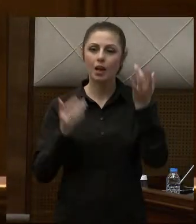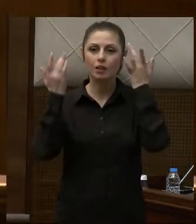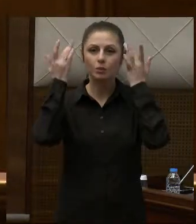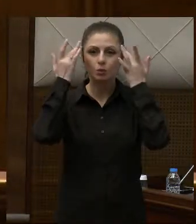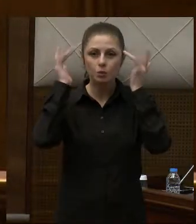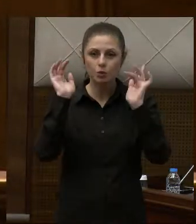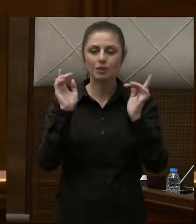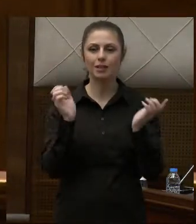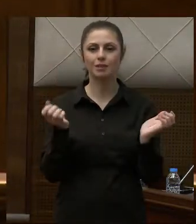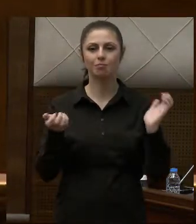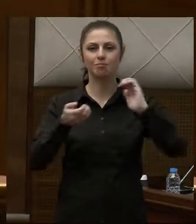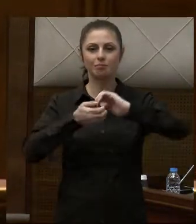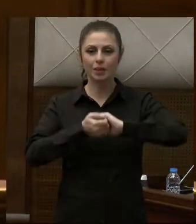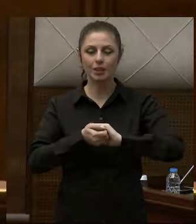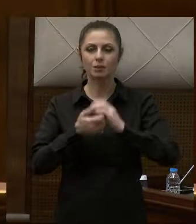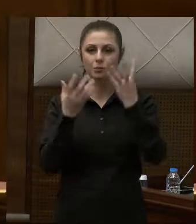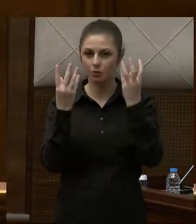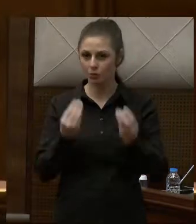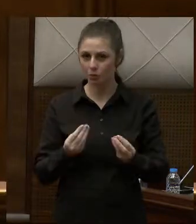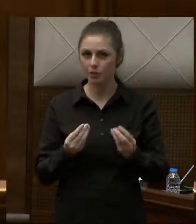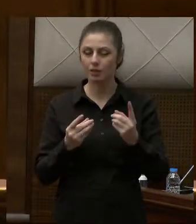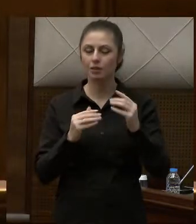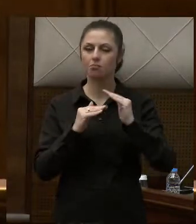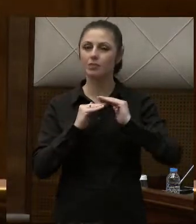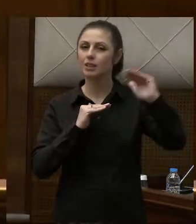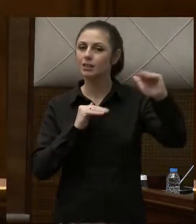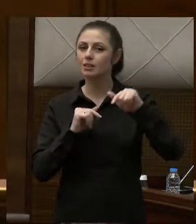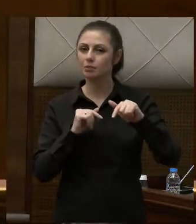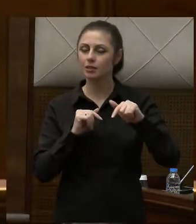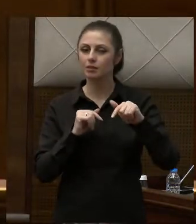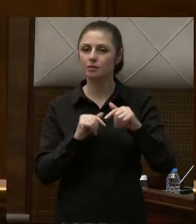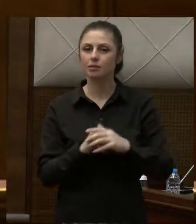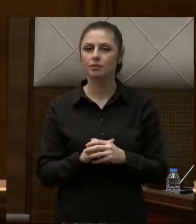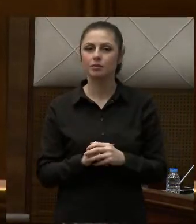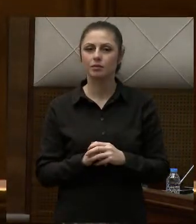kültürlerinin birleşmesinden meydana gelen milletimizin bütün unsurları